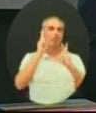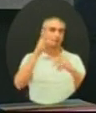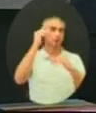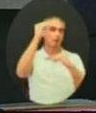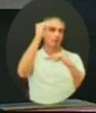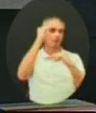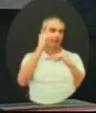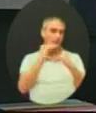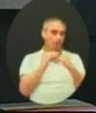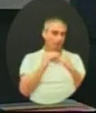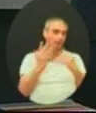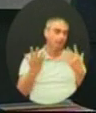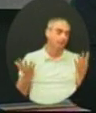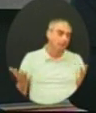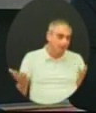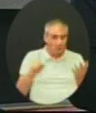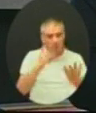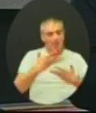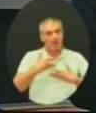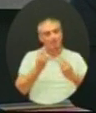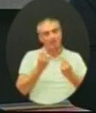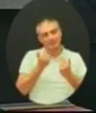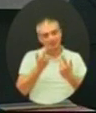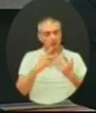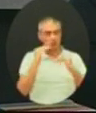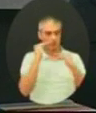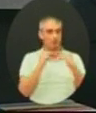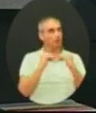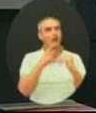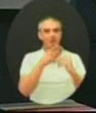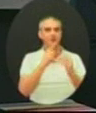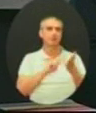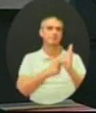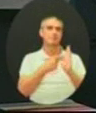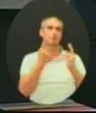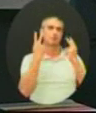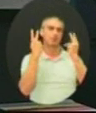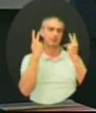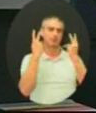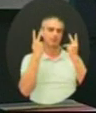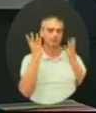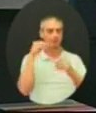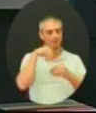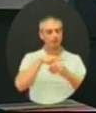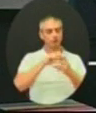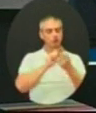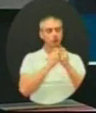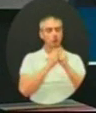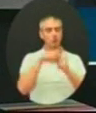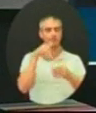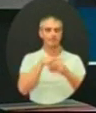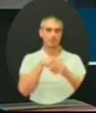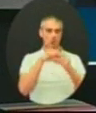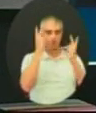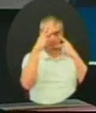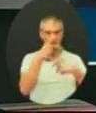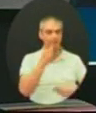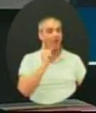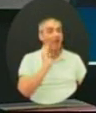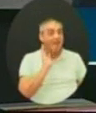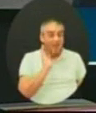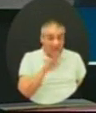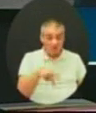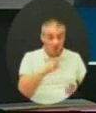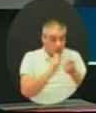ממה להתעלות בו, ולאחר מכן אולי לקבל משהו טיפה יותר נמוך, אבל זה אולי המטרה העיקרית, להכניס שינויים בתוך ההסכם. אבל גם להכניס שינויים